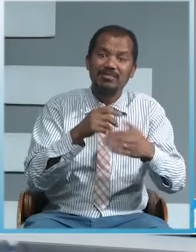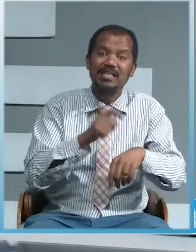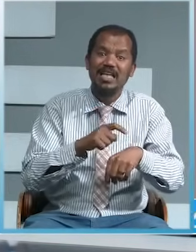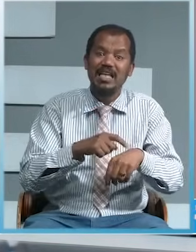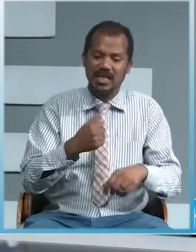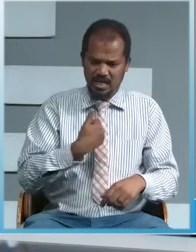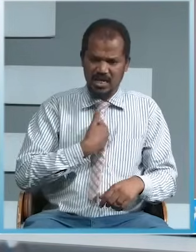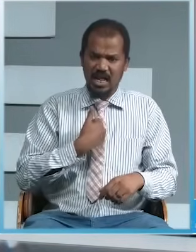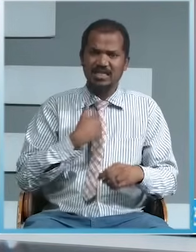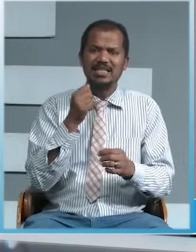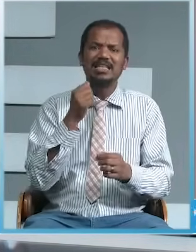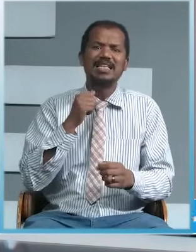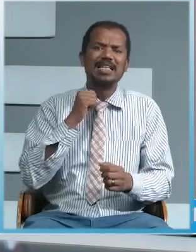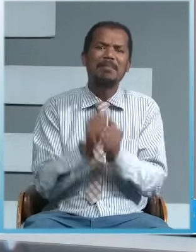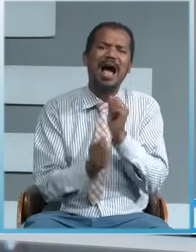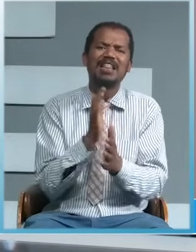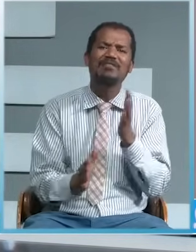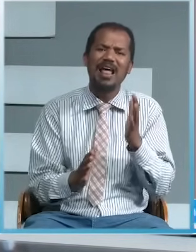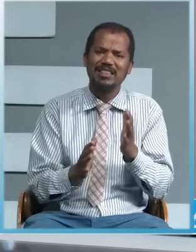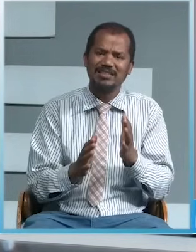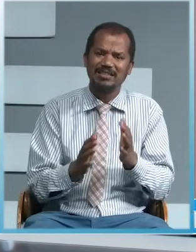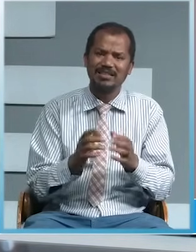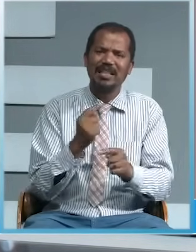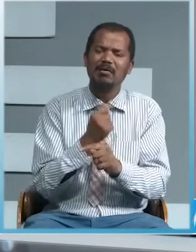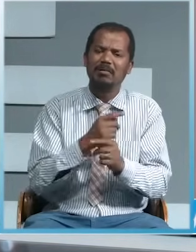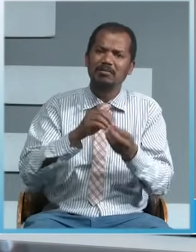ከቅርብ ጊዜ ወዲህ ራስን የማጥፋት ተግባር